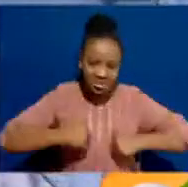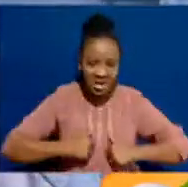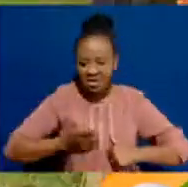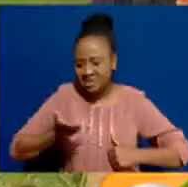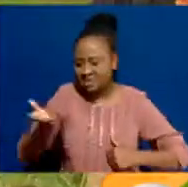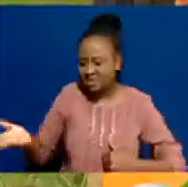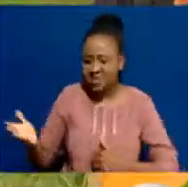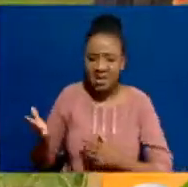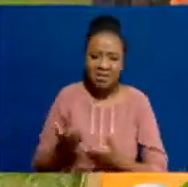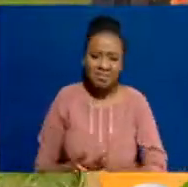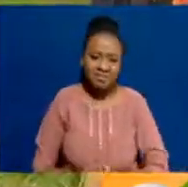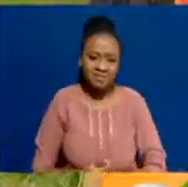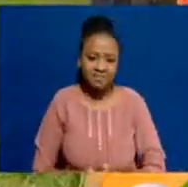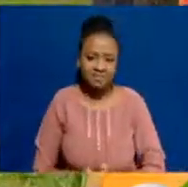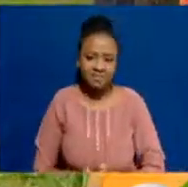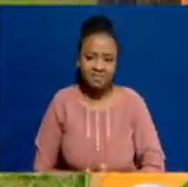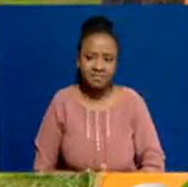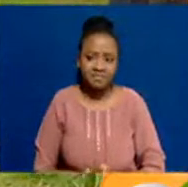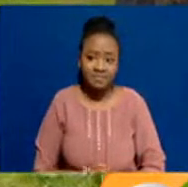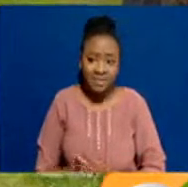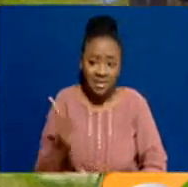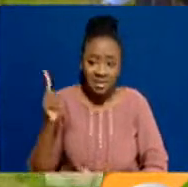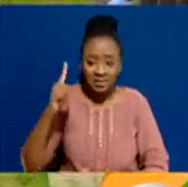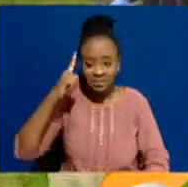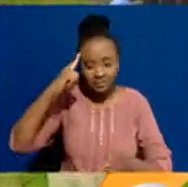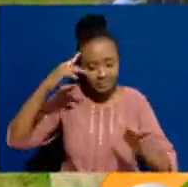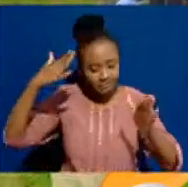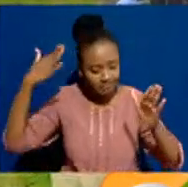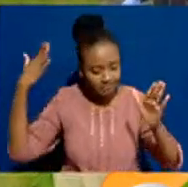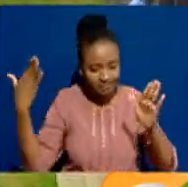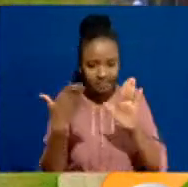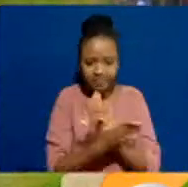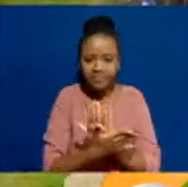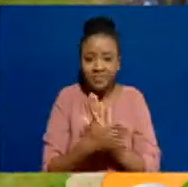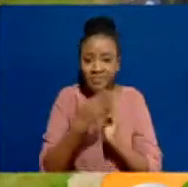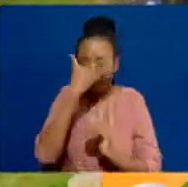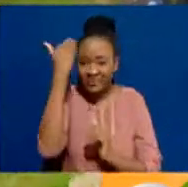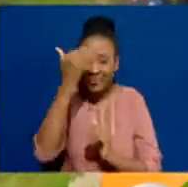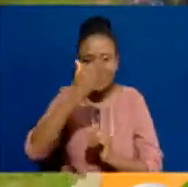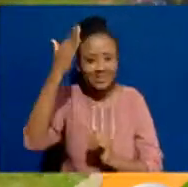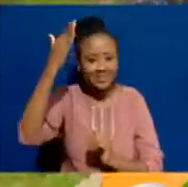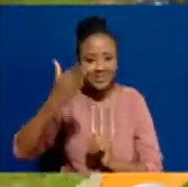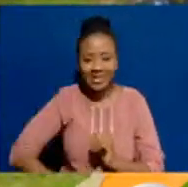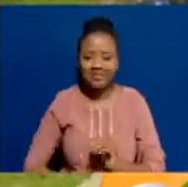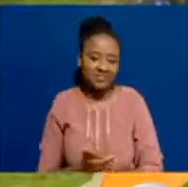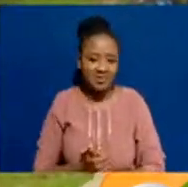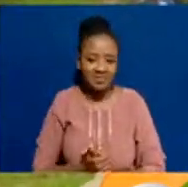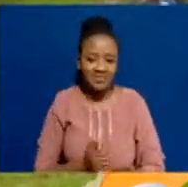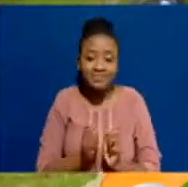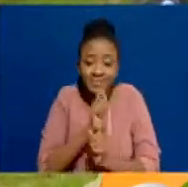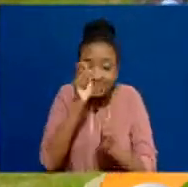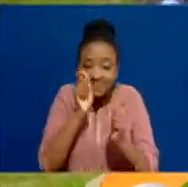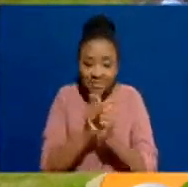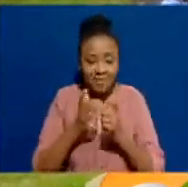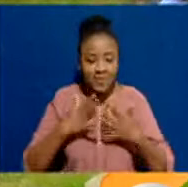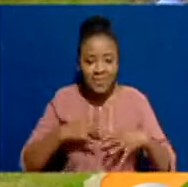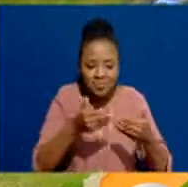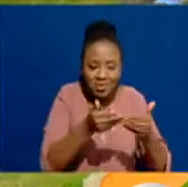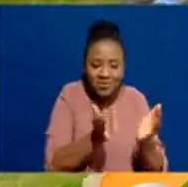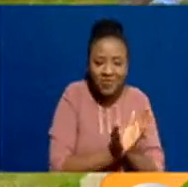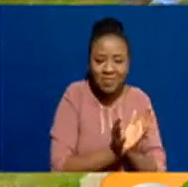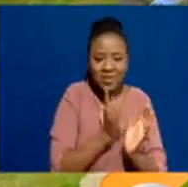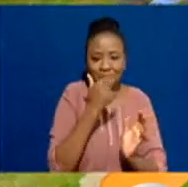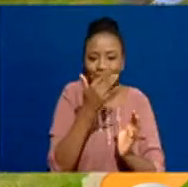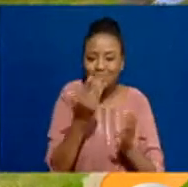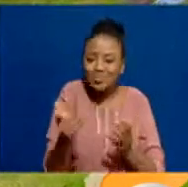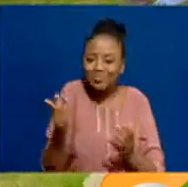yake. Ni ajali ambayo itasalia katika kumbukumbu ya wakazi wa eneo hili, hususan wale waliopoteza wapendwa wao